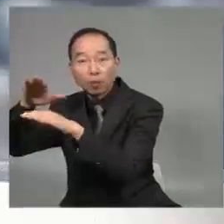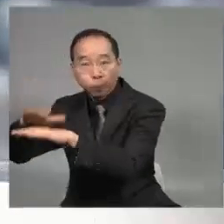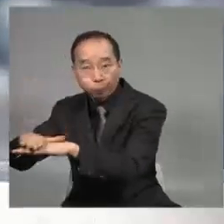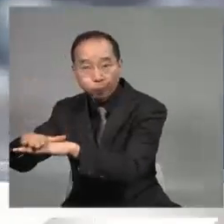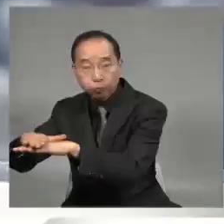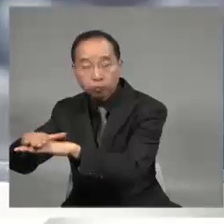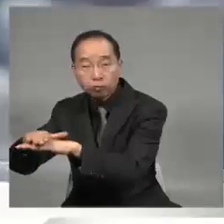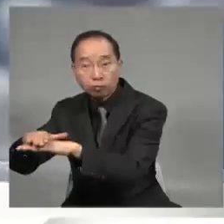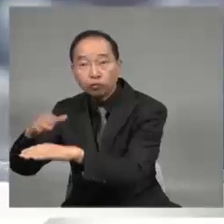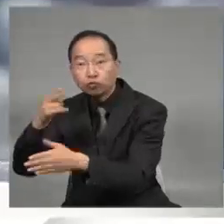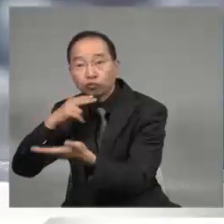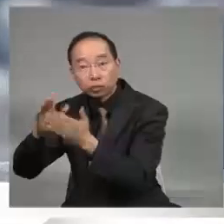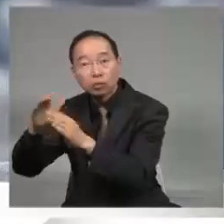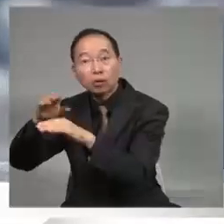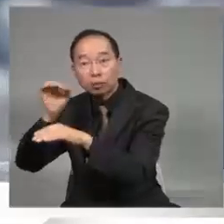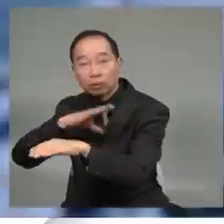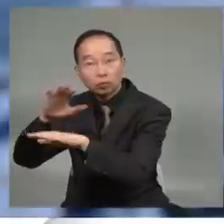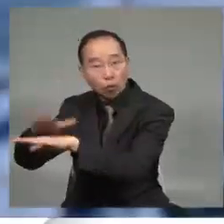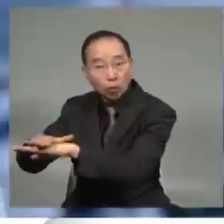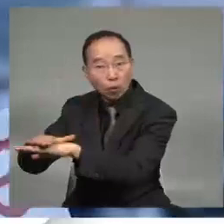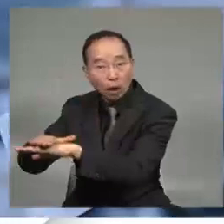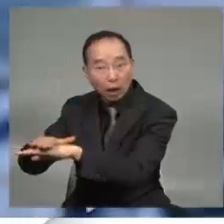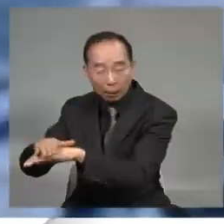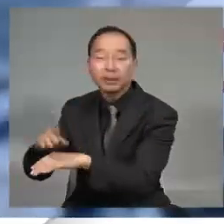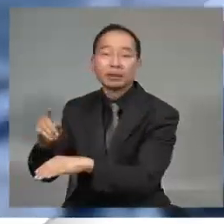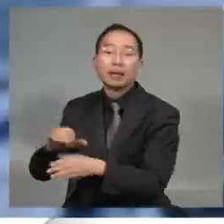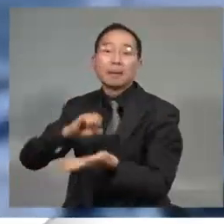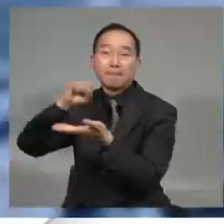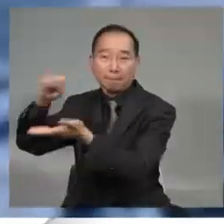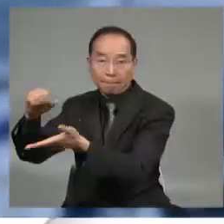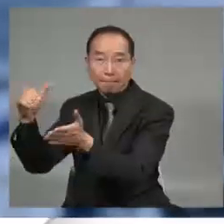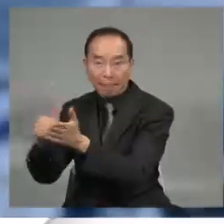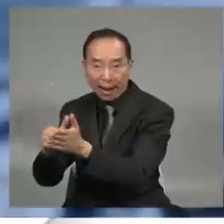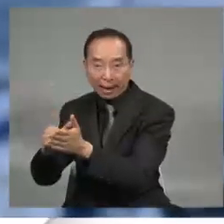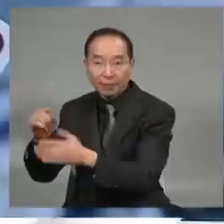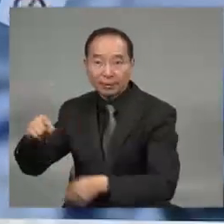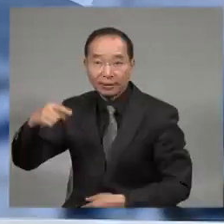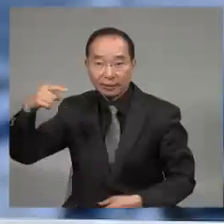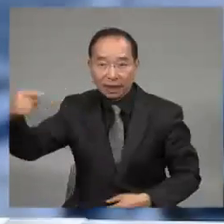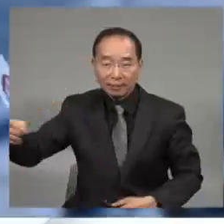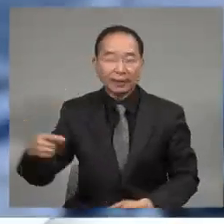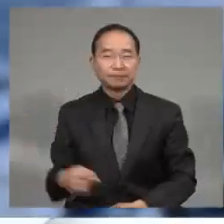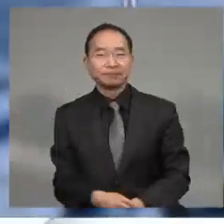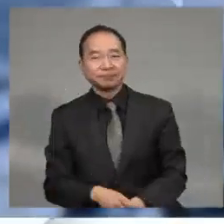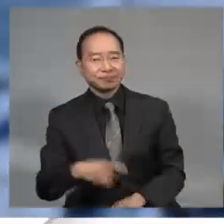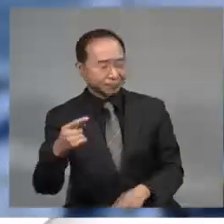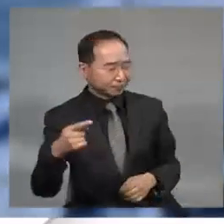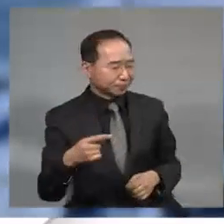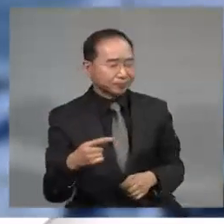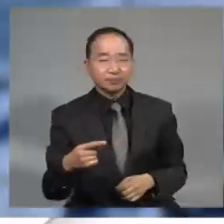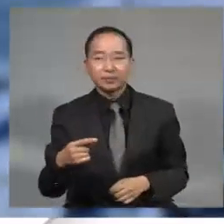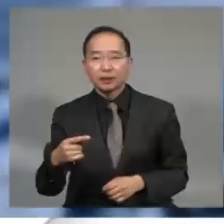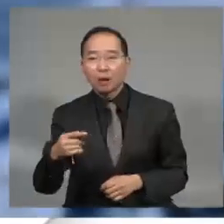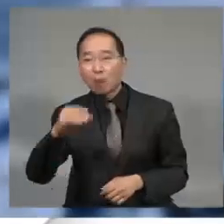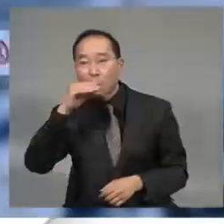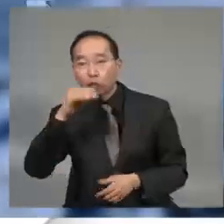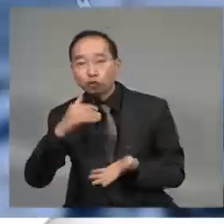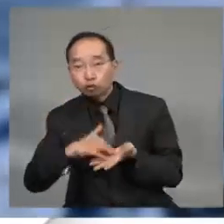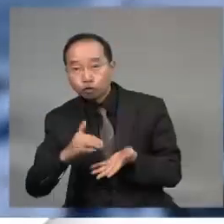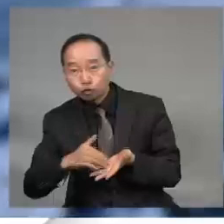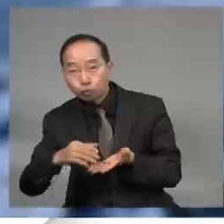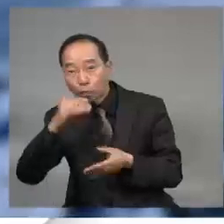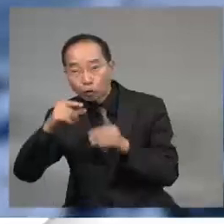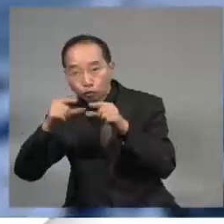우체국에 두는 건가요? 그 우체국에서 접수를 하면요. 접수를 할 때 그 인계 인수서에 적혀 있는 회송용 봉투 수와 또